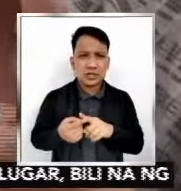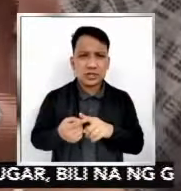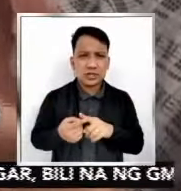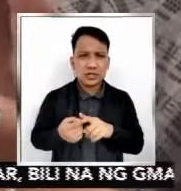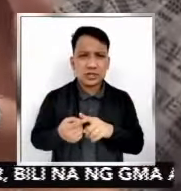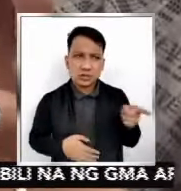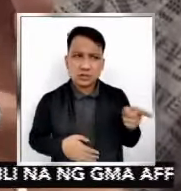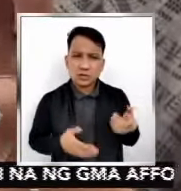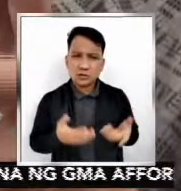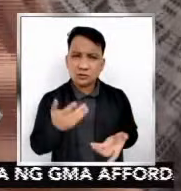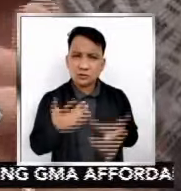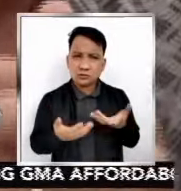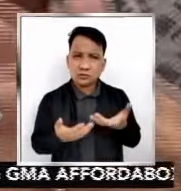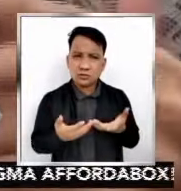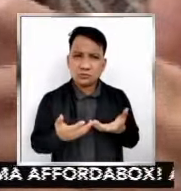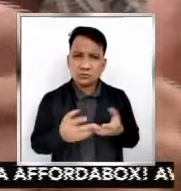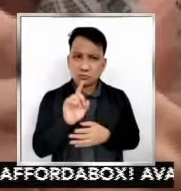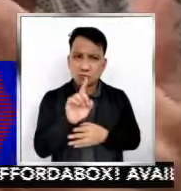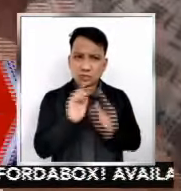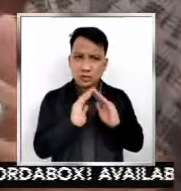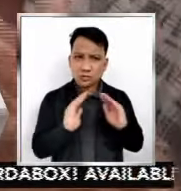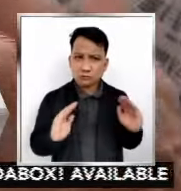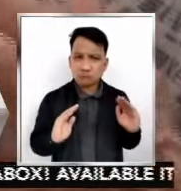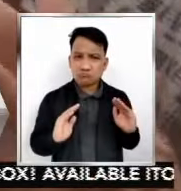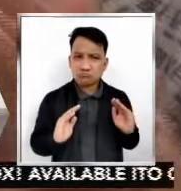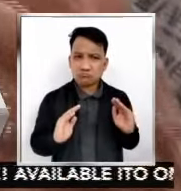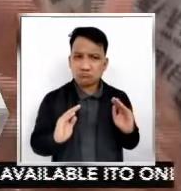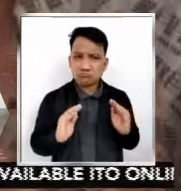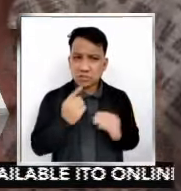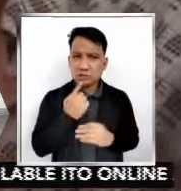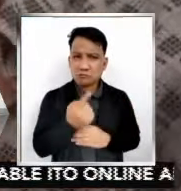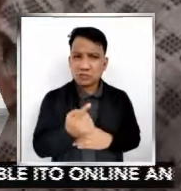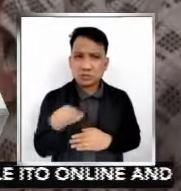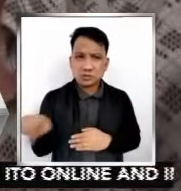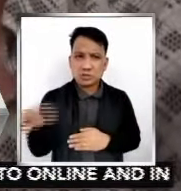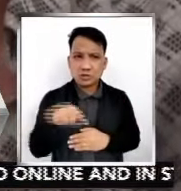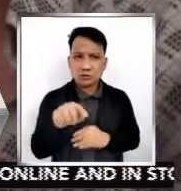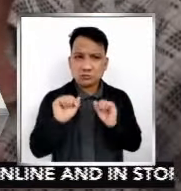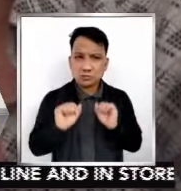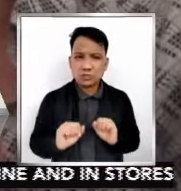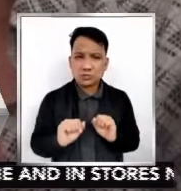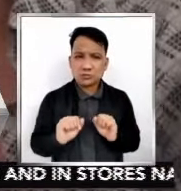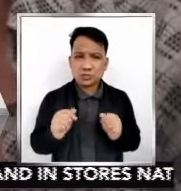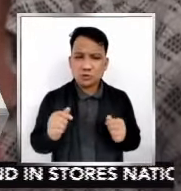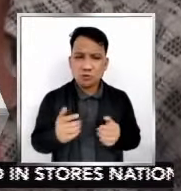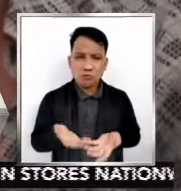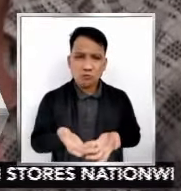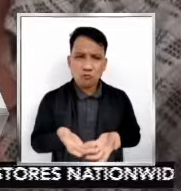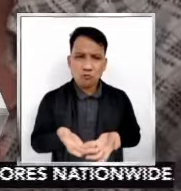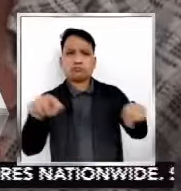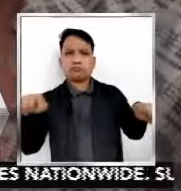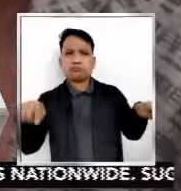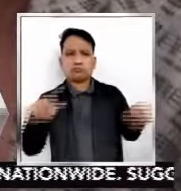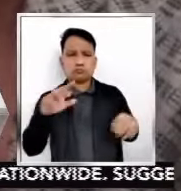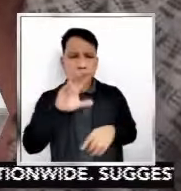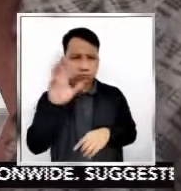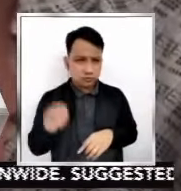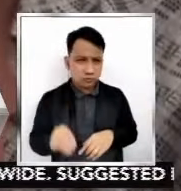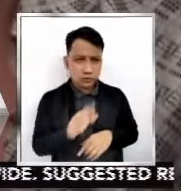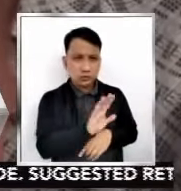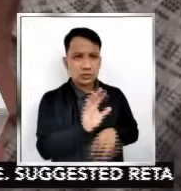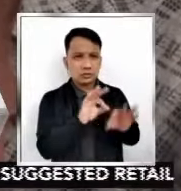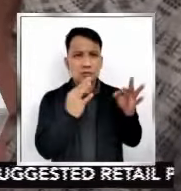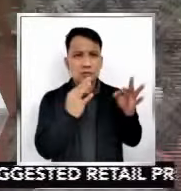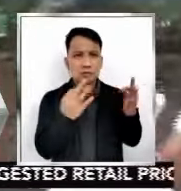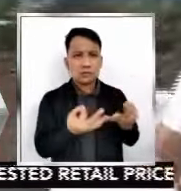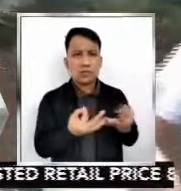one house and seeing the incredible difference it made to that family. And then